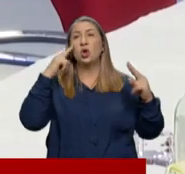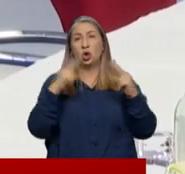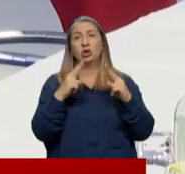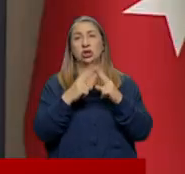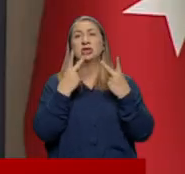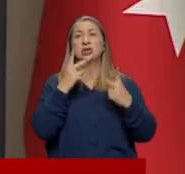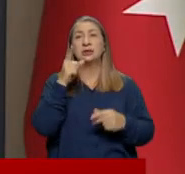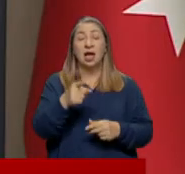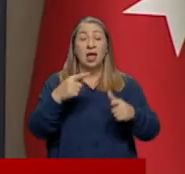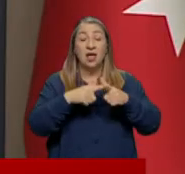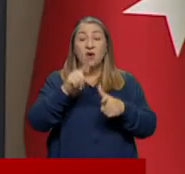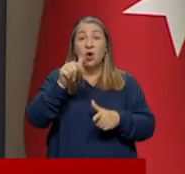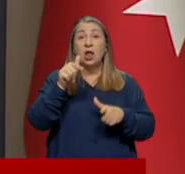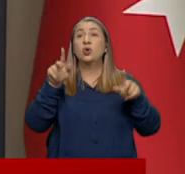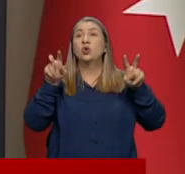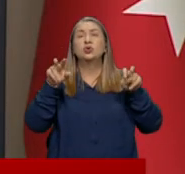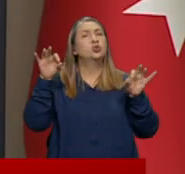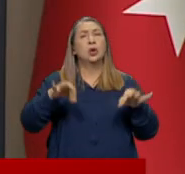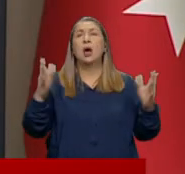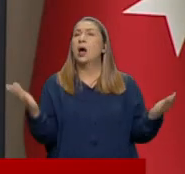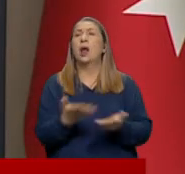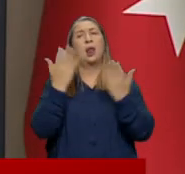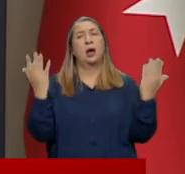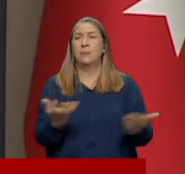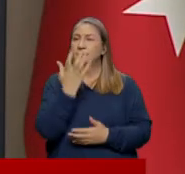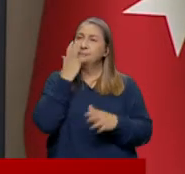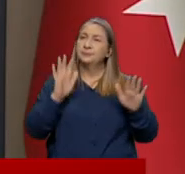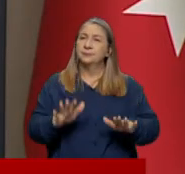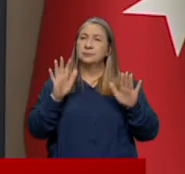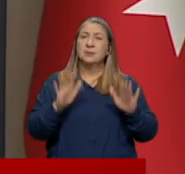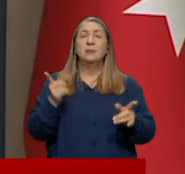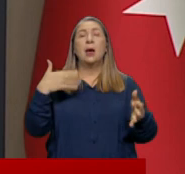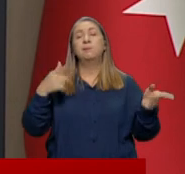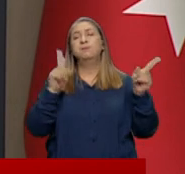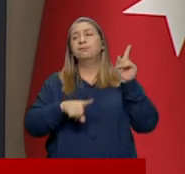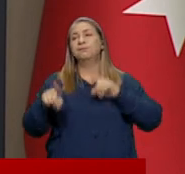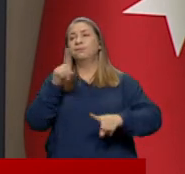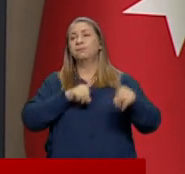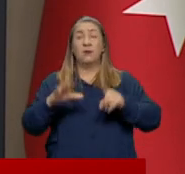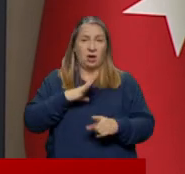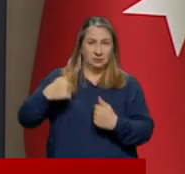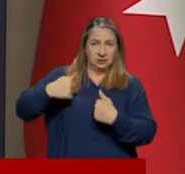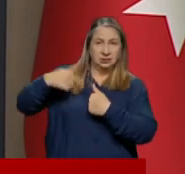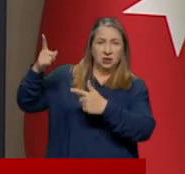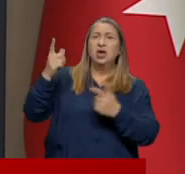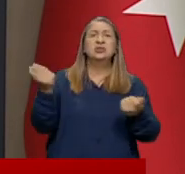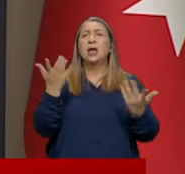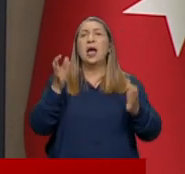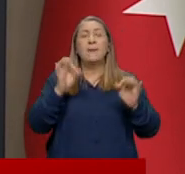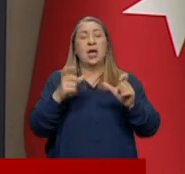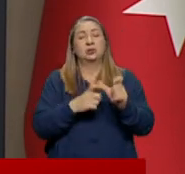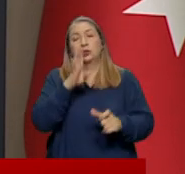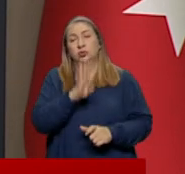görüşeceğiz açıklandı ef16 meselesi de şu anda hala masada ortada yine bir oyalama taktiği gidiyor işiniz gücünüz